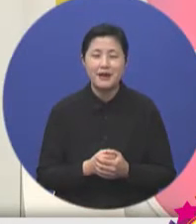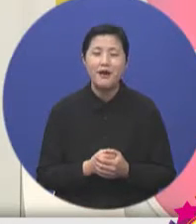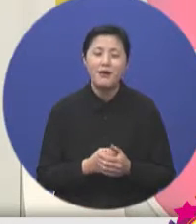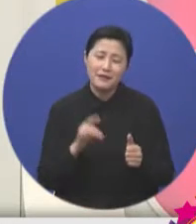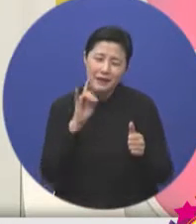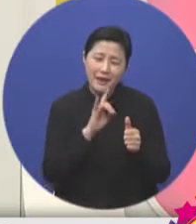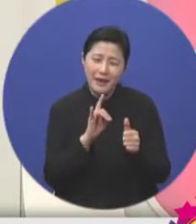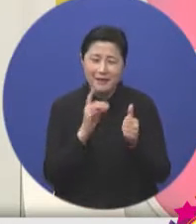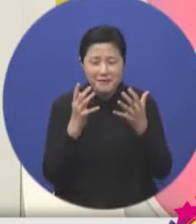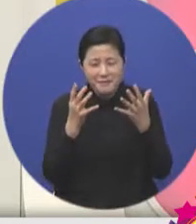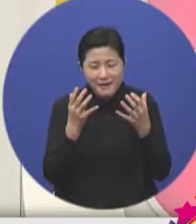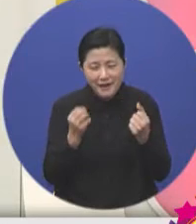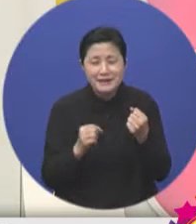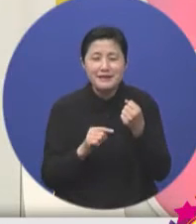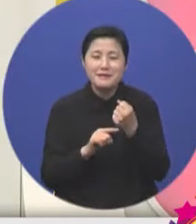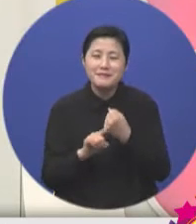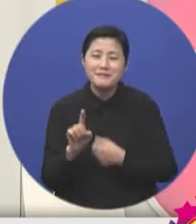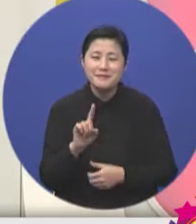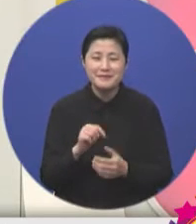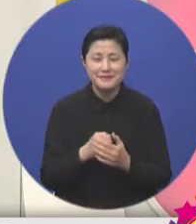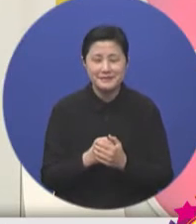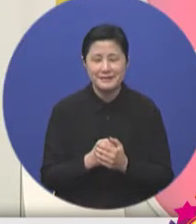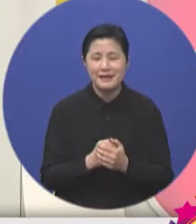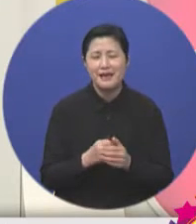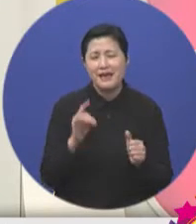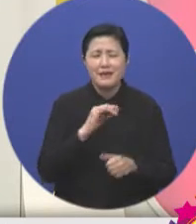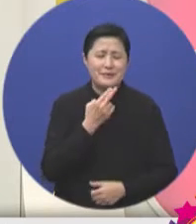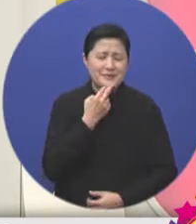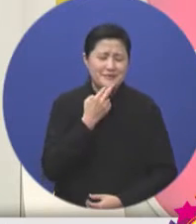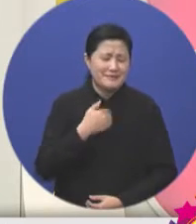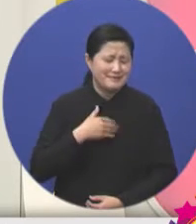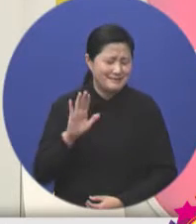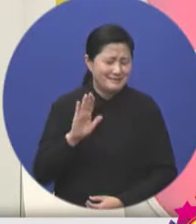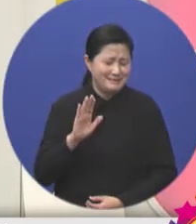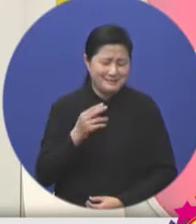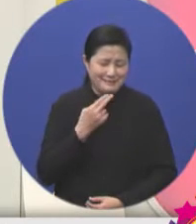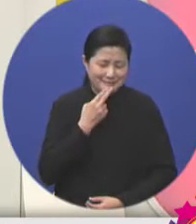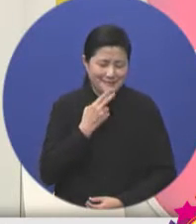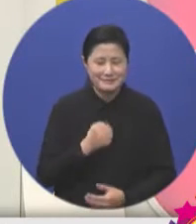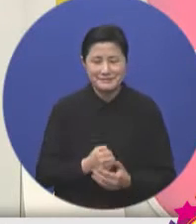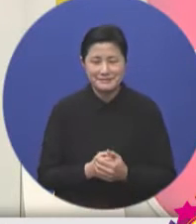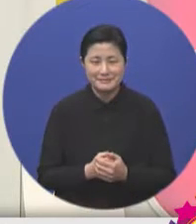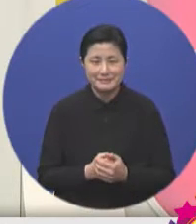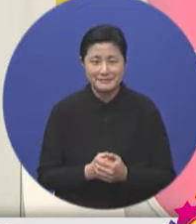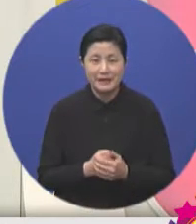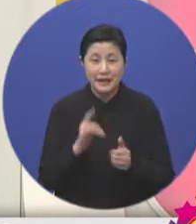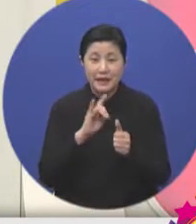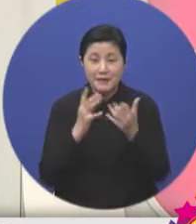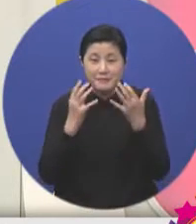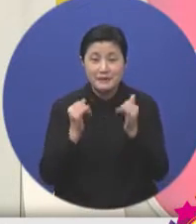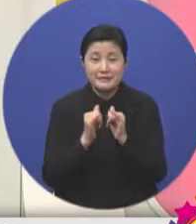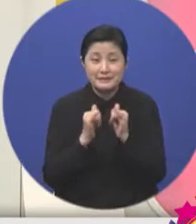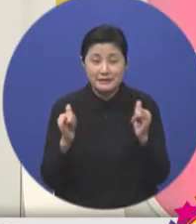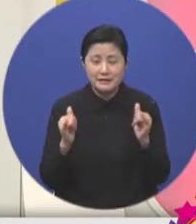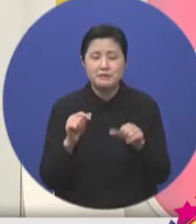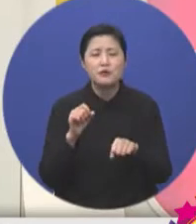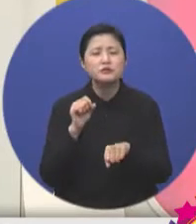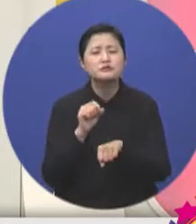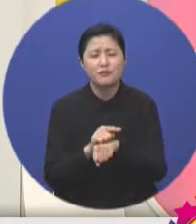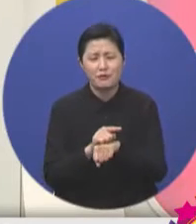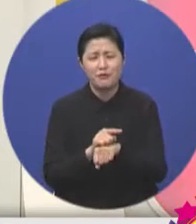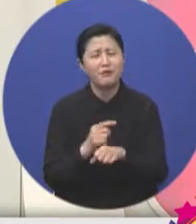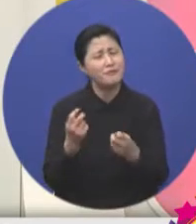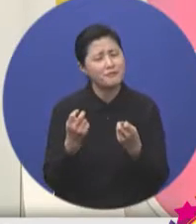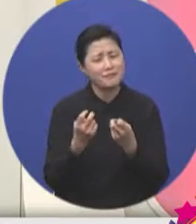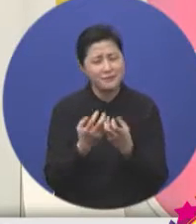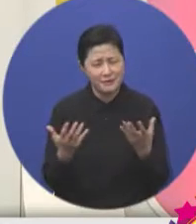어떻게 애교가 그렇게 많으신 거예요? 아니에요. 애교가 뭐 있어. 아니, 애교가 이렇게 많으신 분들은 그 성격이야, 성격.